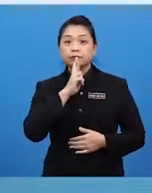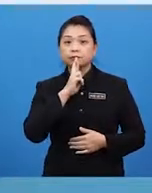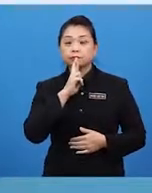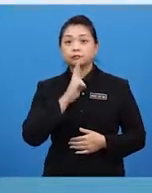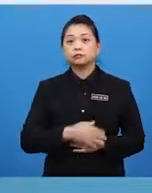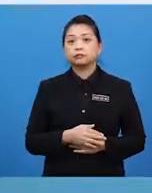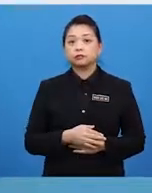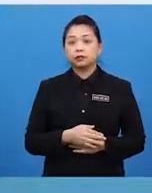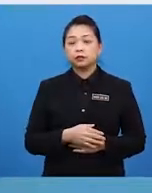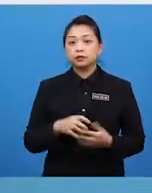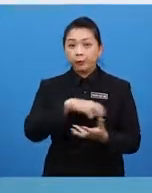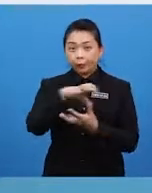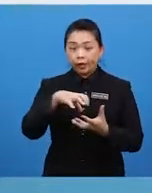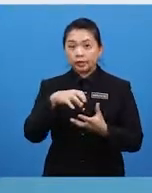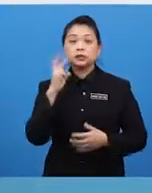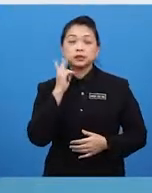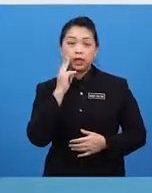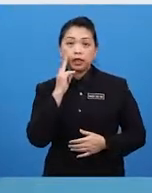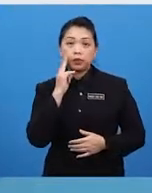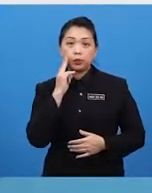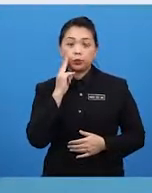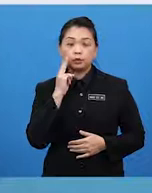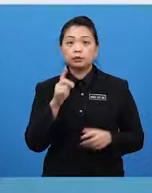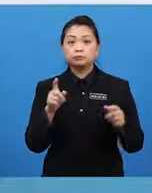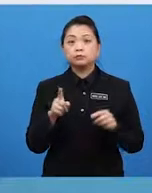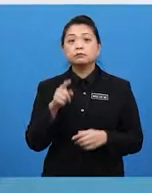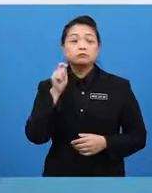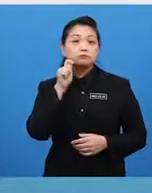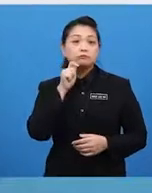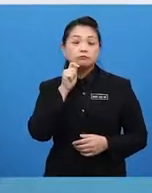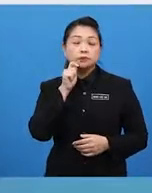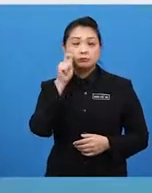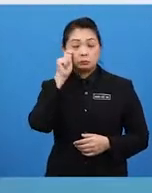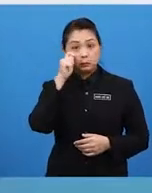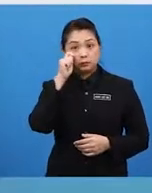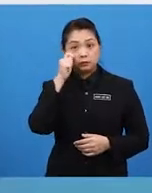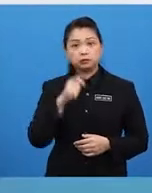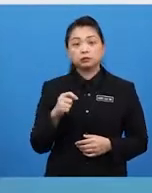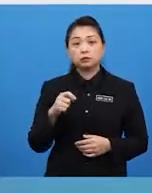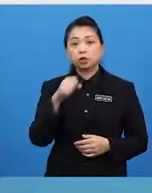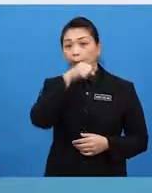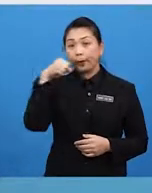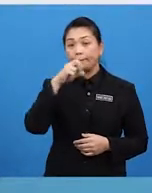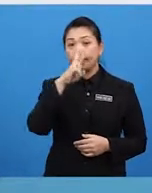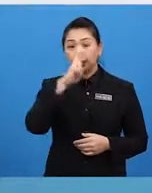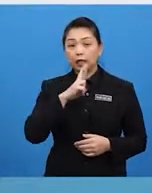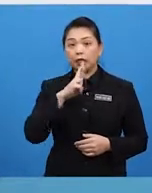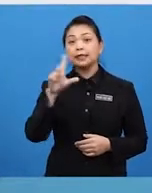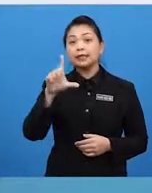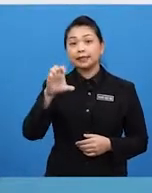Batman opo aelah campuran bawang coba merah nih